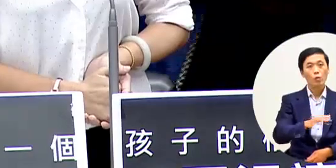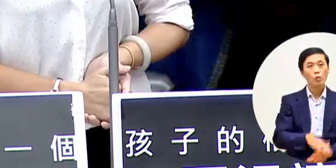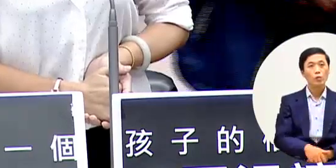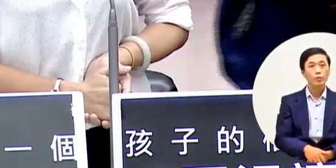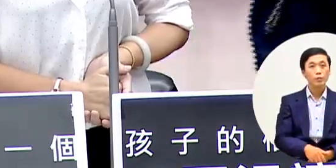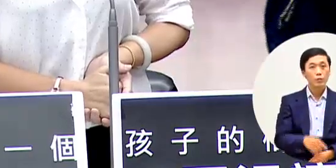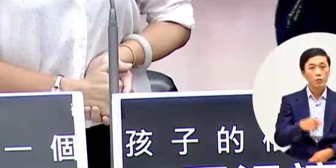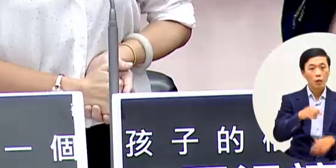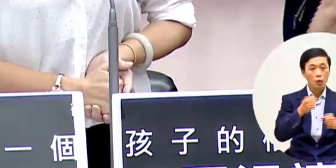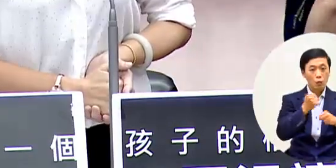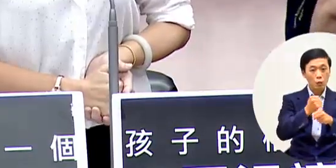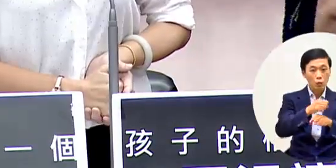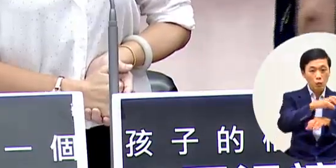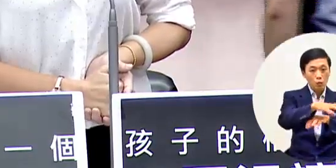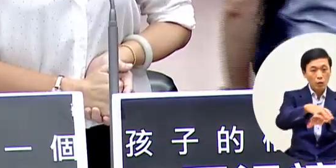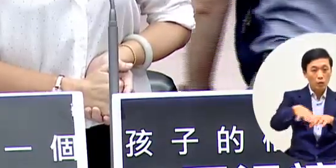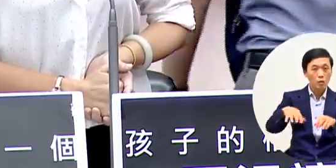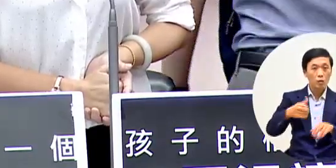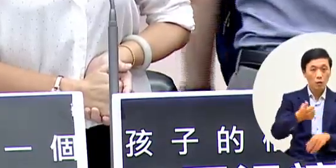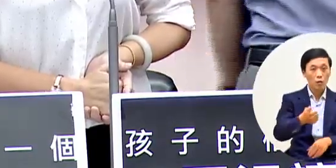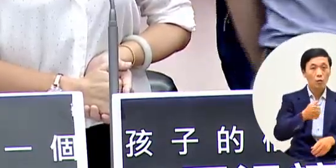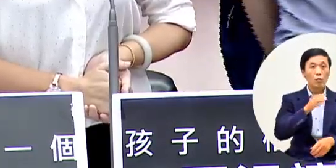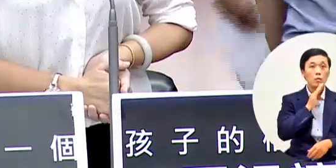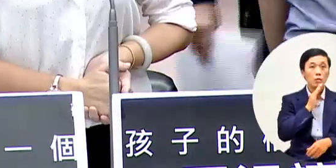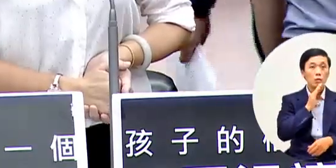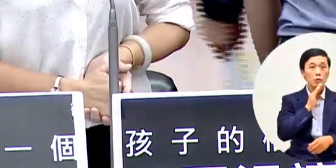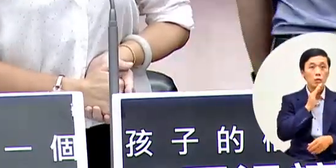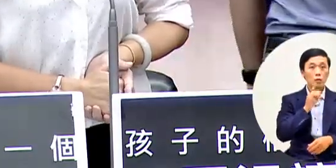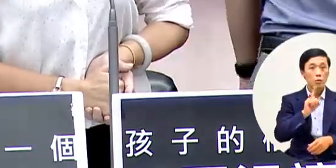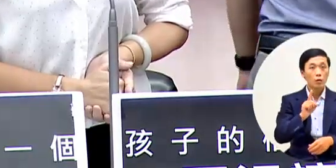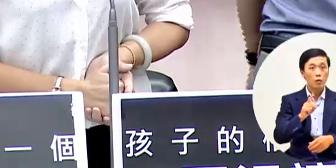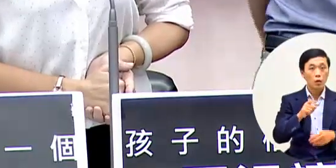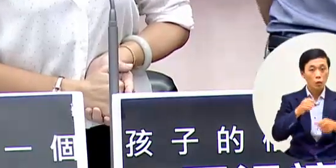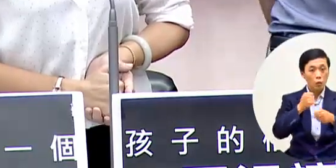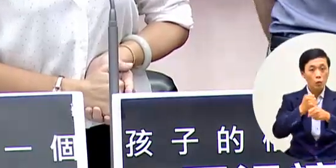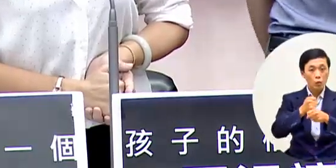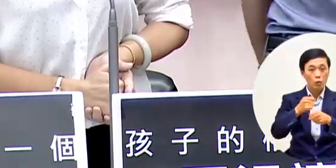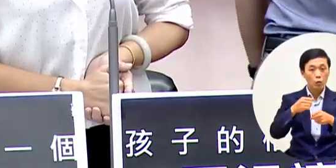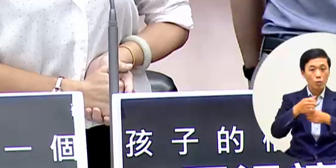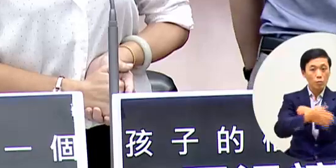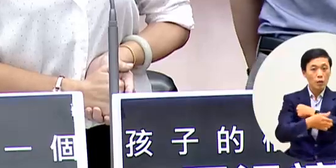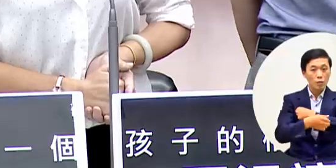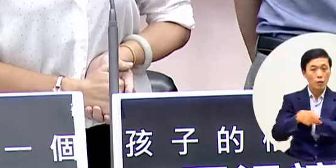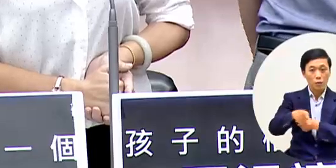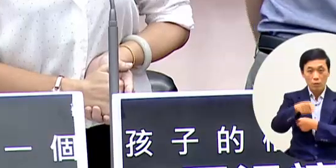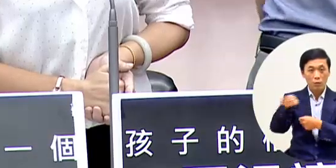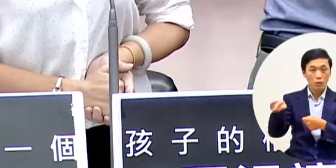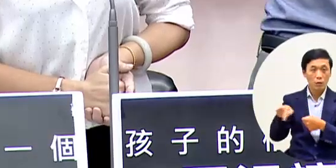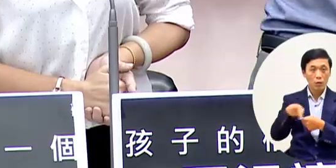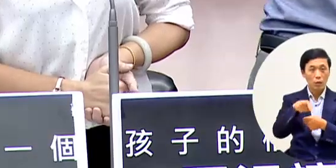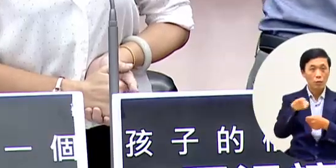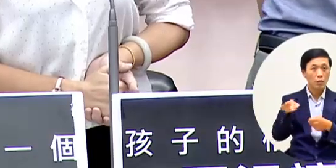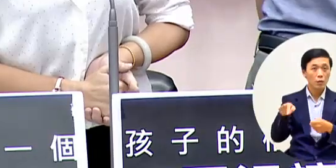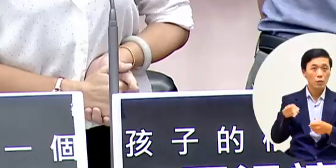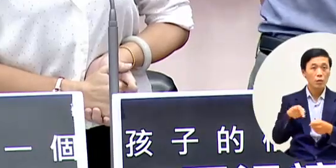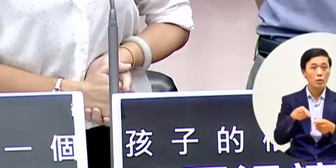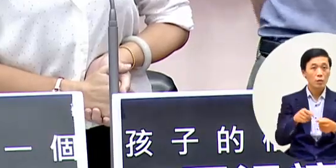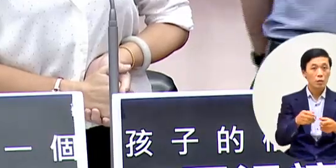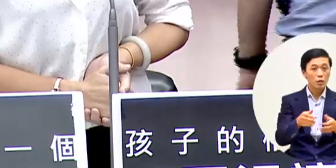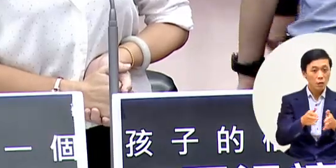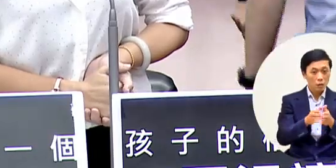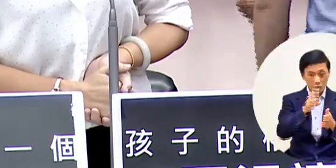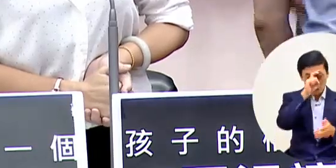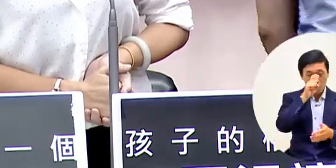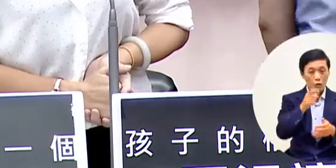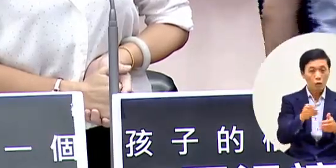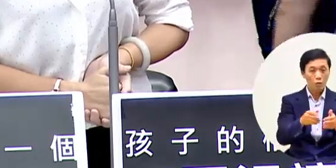业环境是我们工作人员基本的一个最简单的一个要求。我